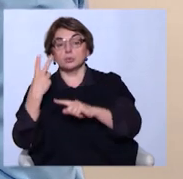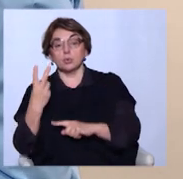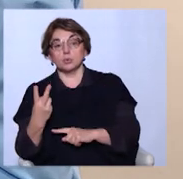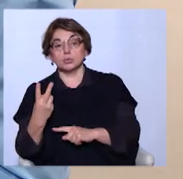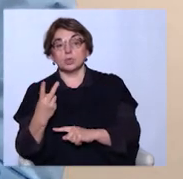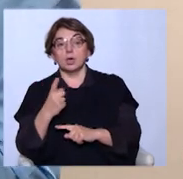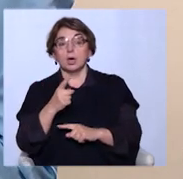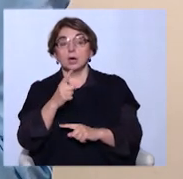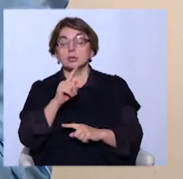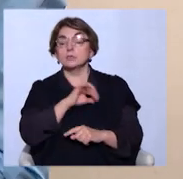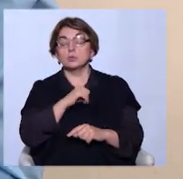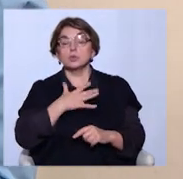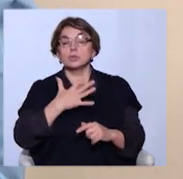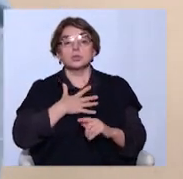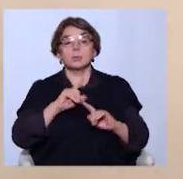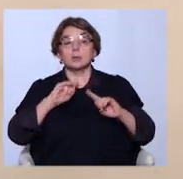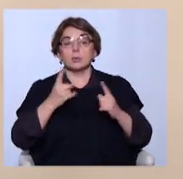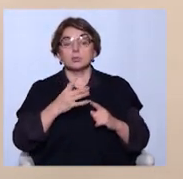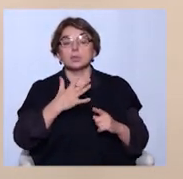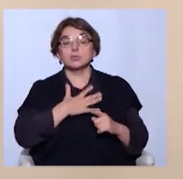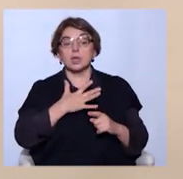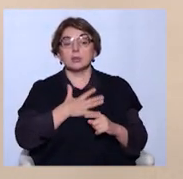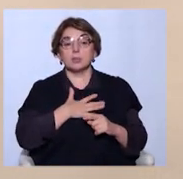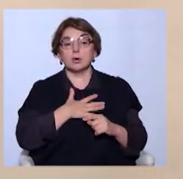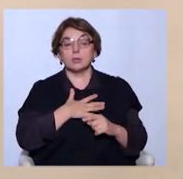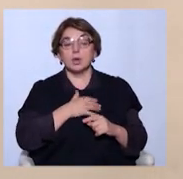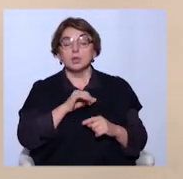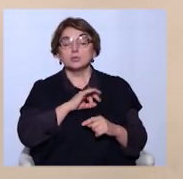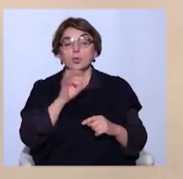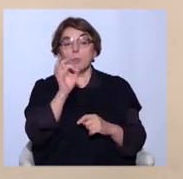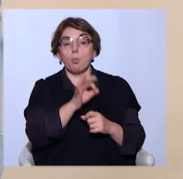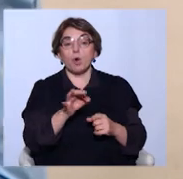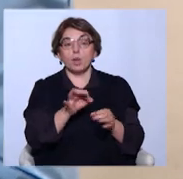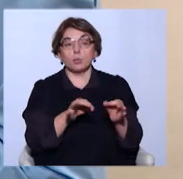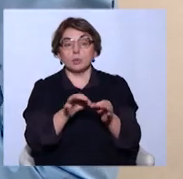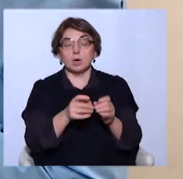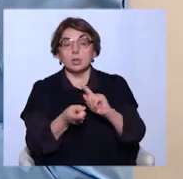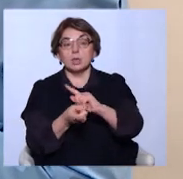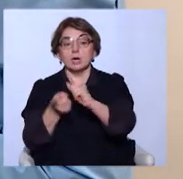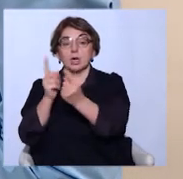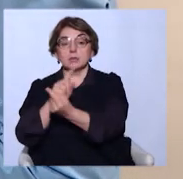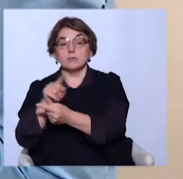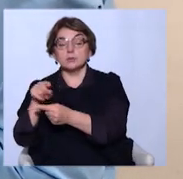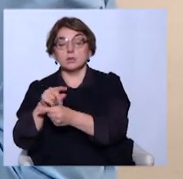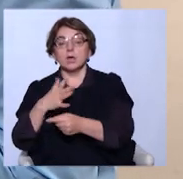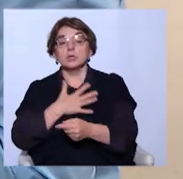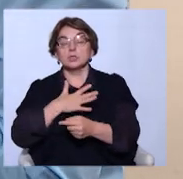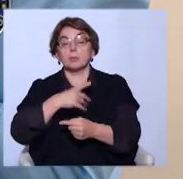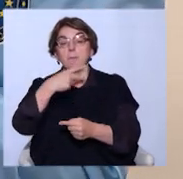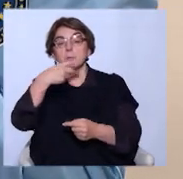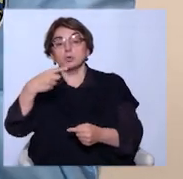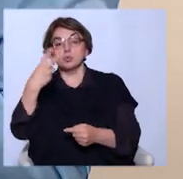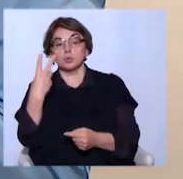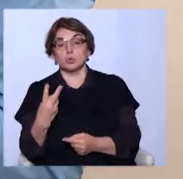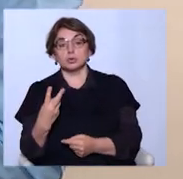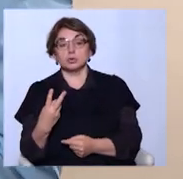2-ში. ხოლო რა მოუვიდა ჟანგბადს? ჟანგბადის მოლეკულა გადავიდა ჟანგბადის მინუს